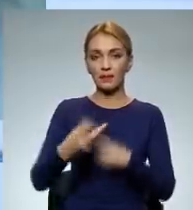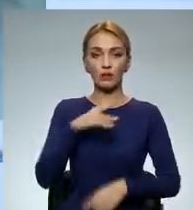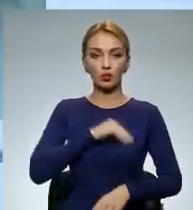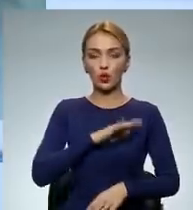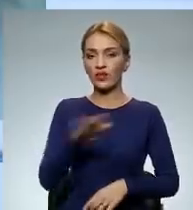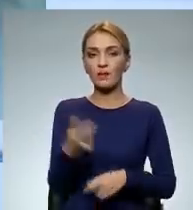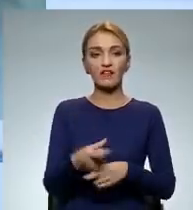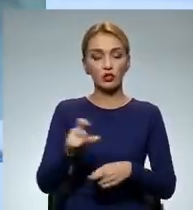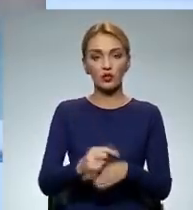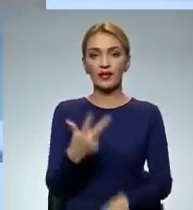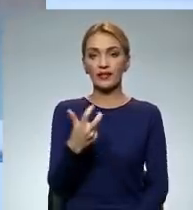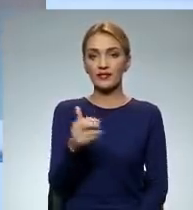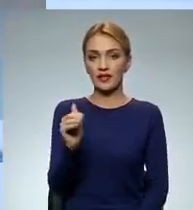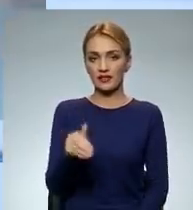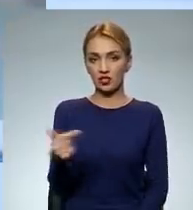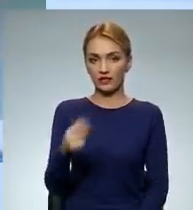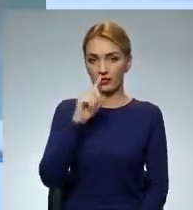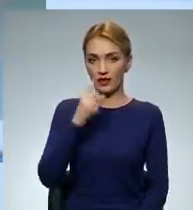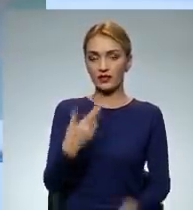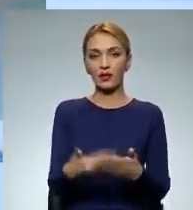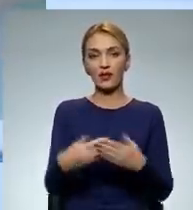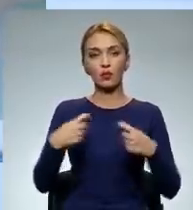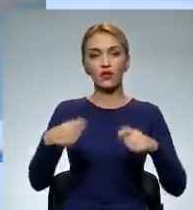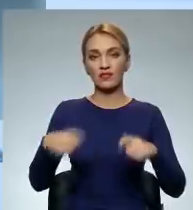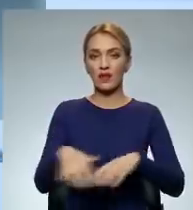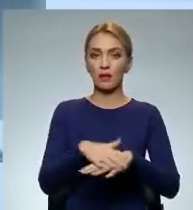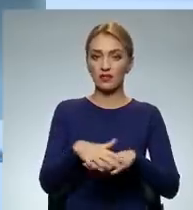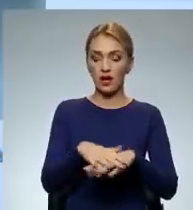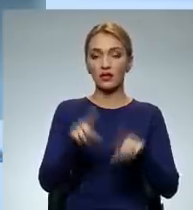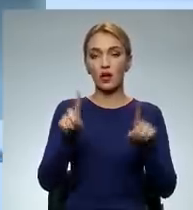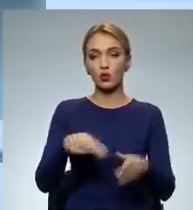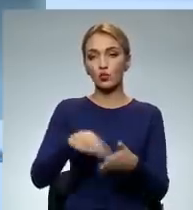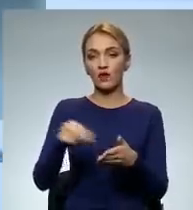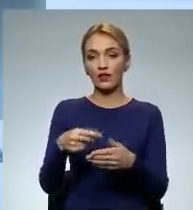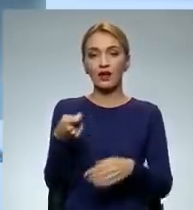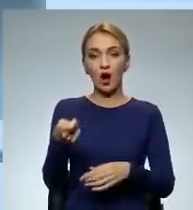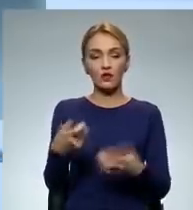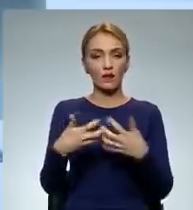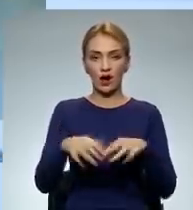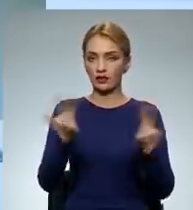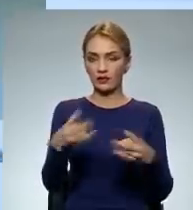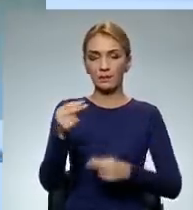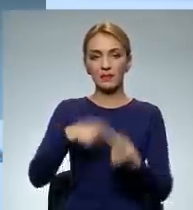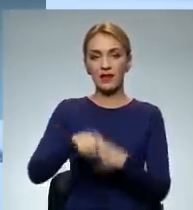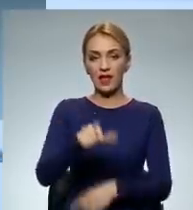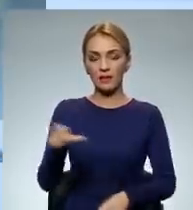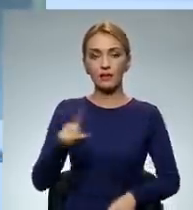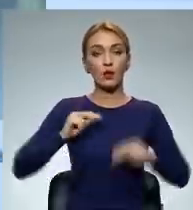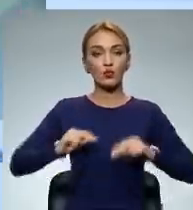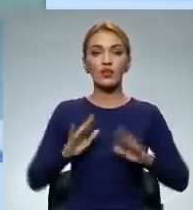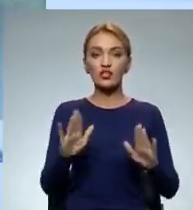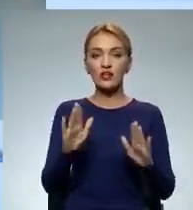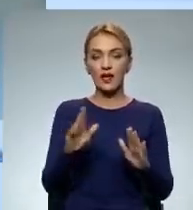не перевищує 300 тисяч гривень на рік. Наприклад, продавці на базарі. Також купувати касовий апарат не доведеться підприємцям, що працюють лише